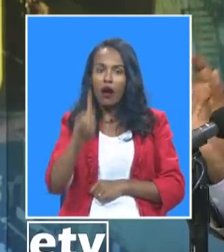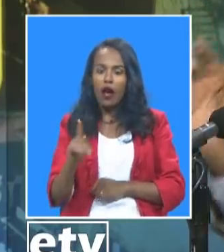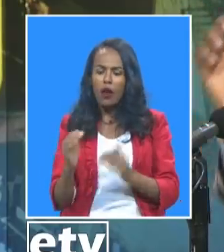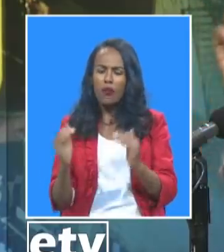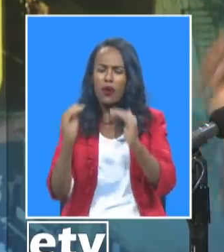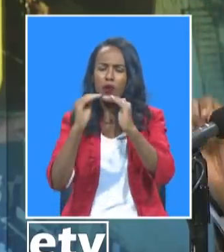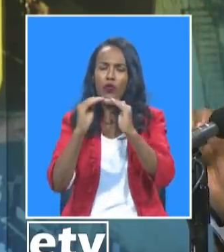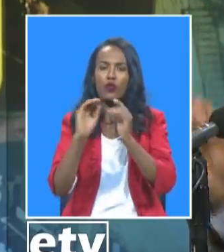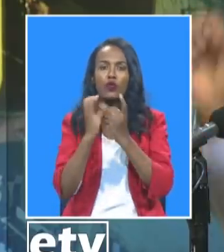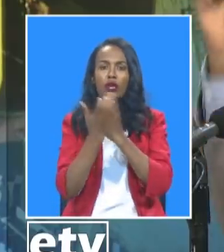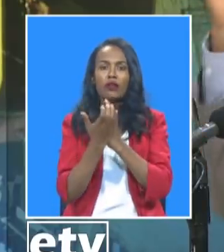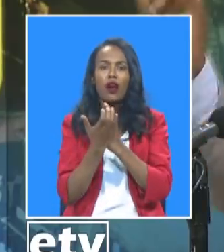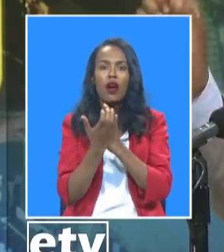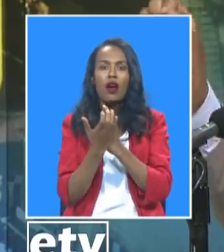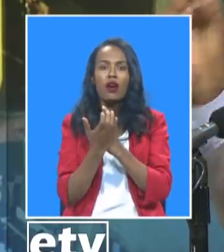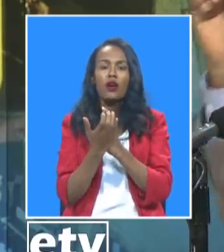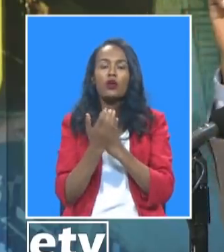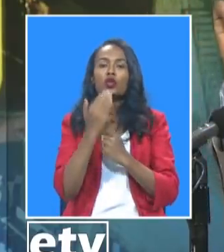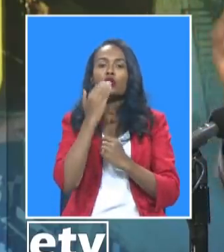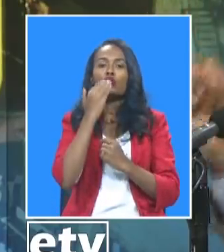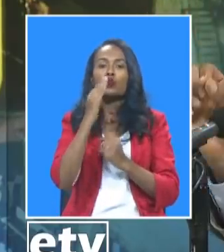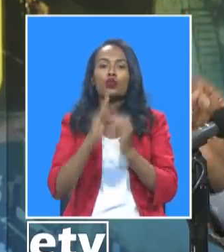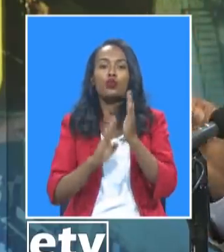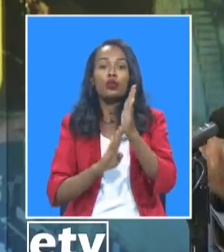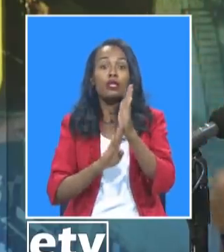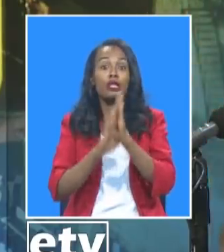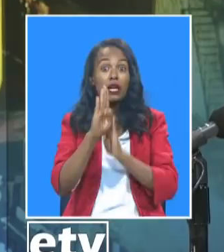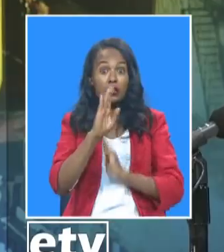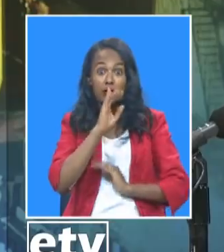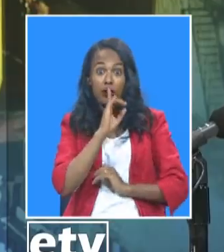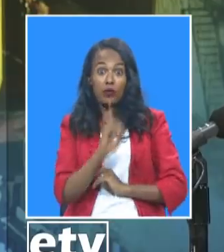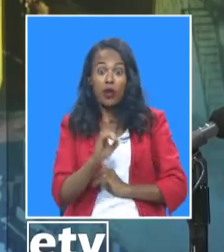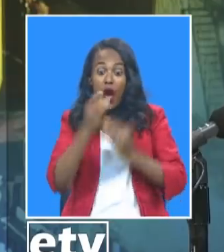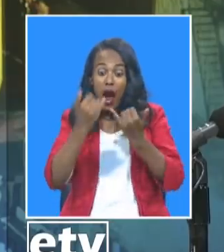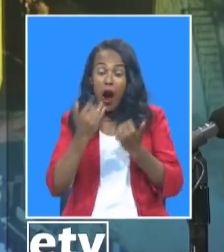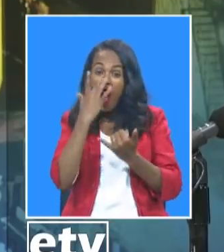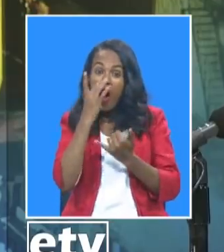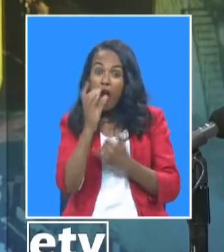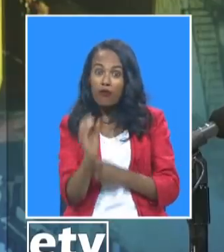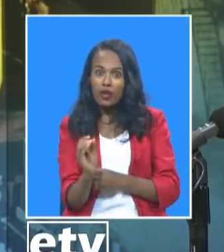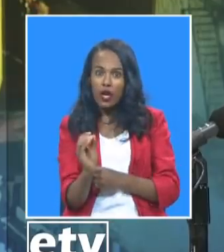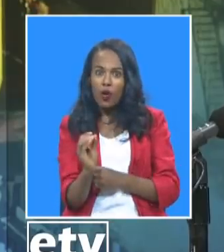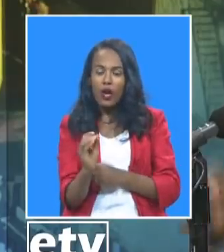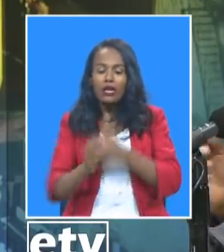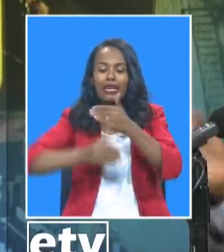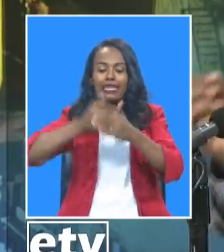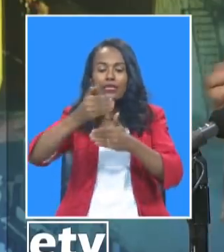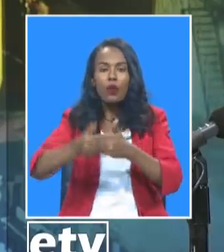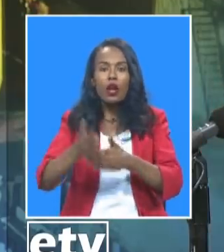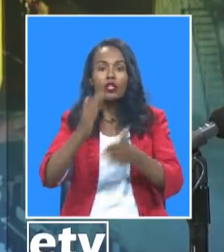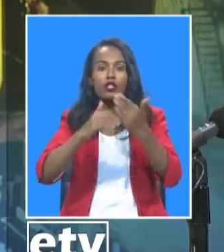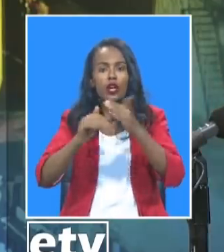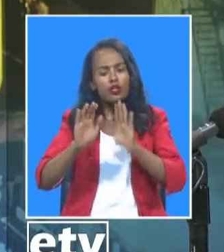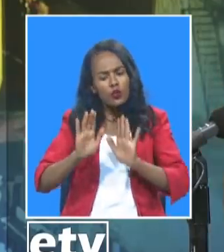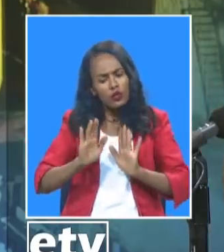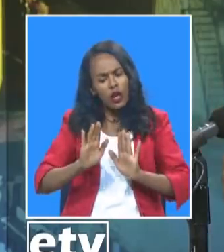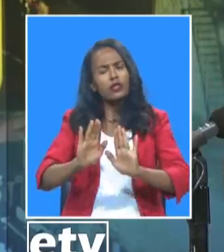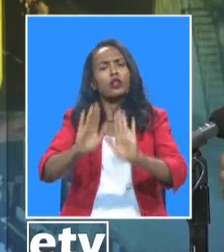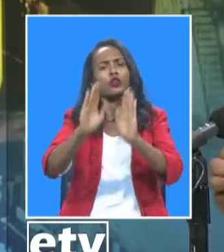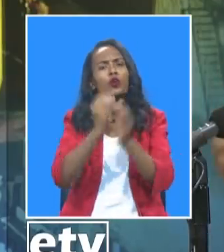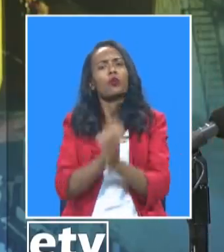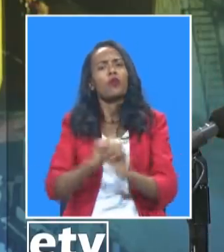በኮሎኒያል ሴንቲሜንት ተጉዞ ወደ ጥሩ እድገት አይመጣም። ስለዚህ አፍሪካውያን ከእንግዲህ በኋላ ችግራቸውን በራሳቸው ነው